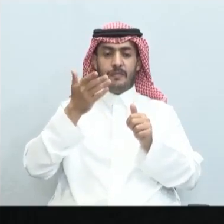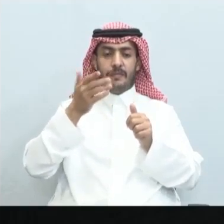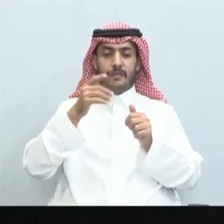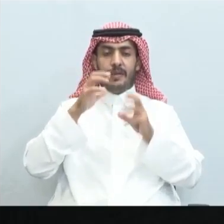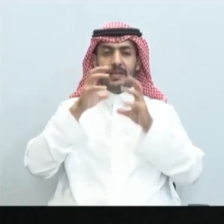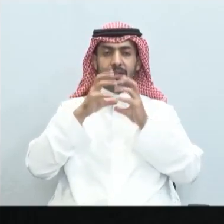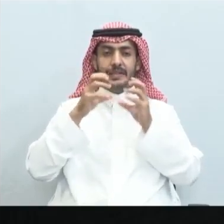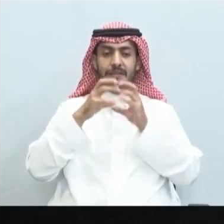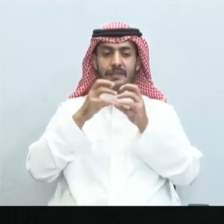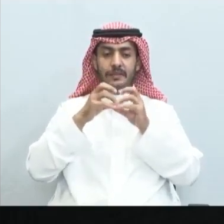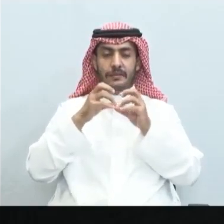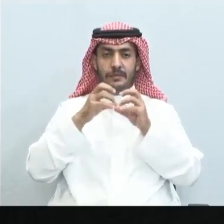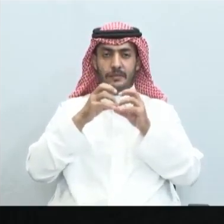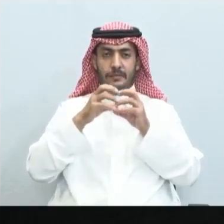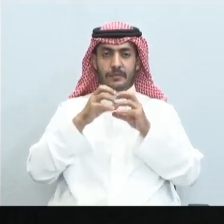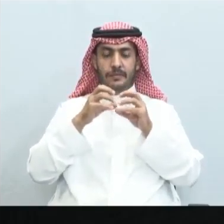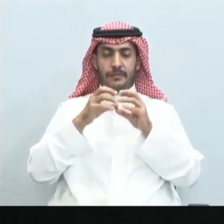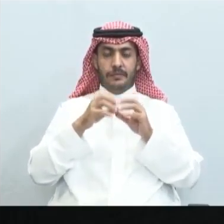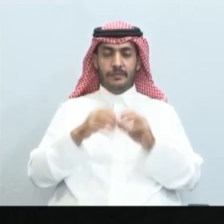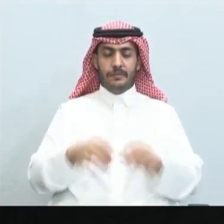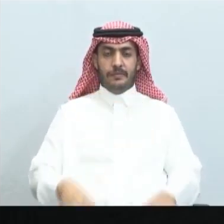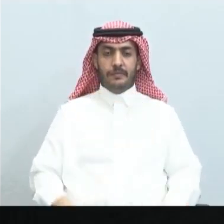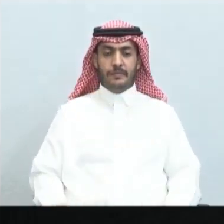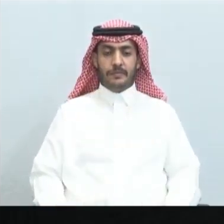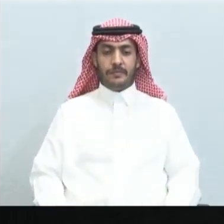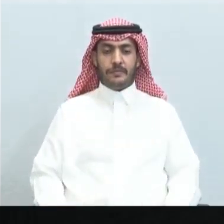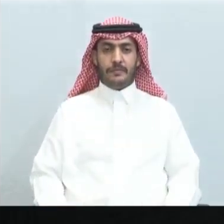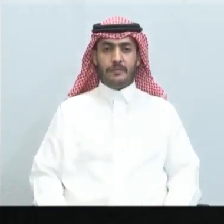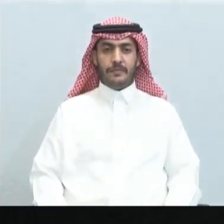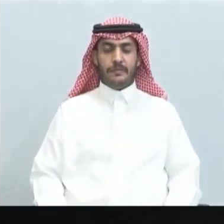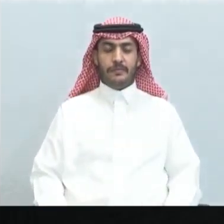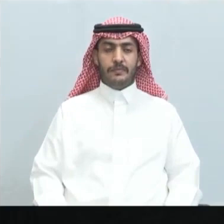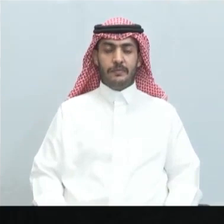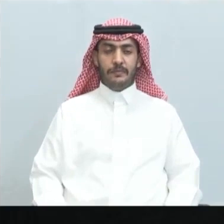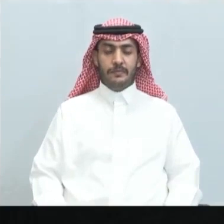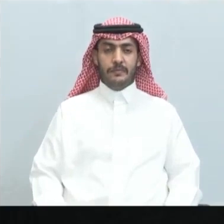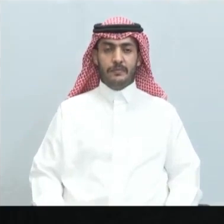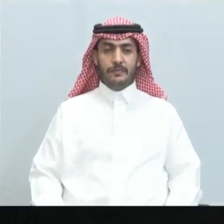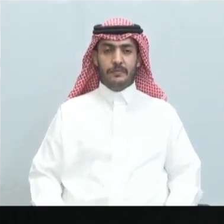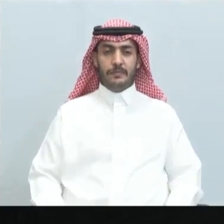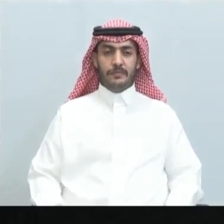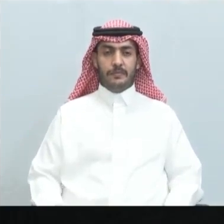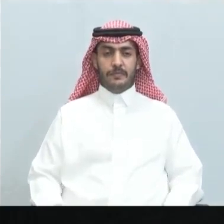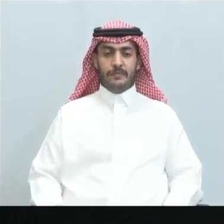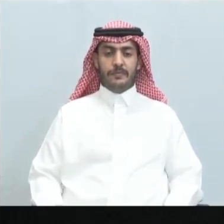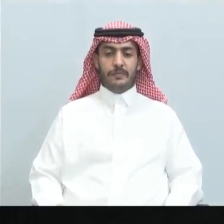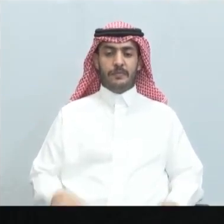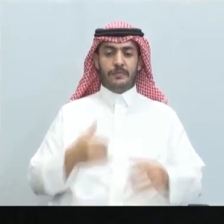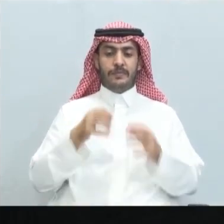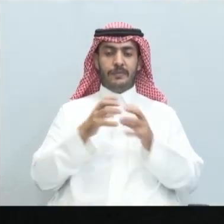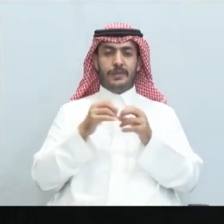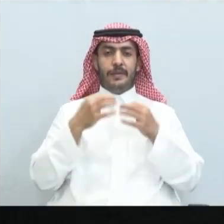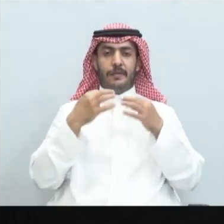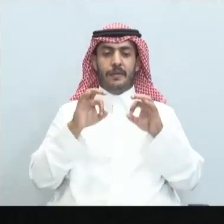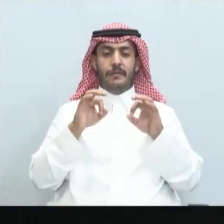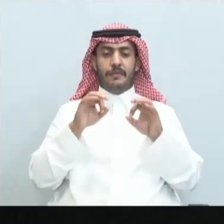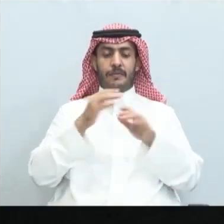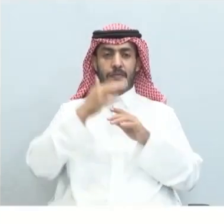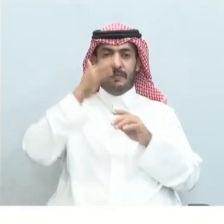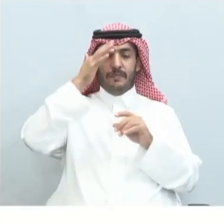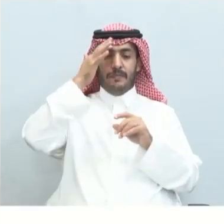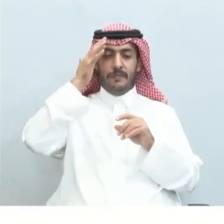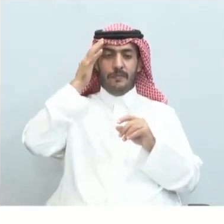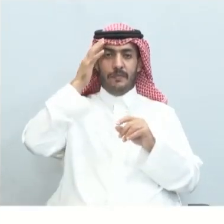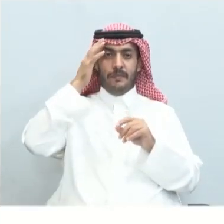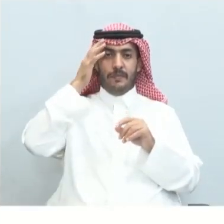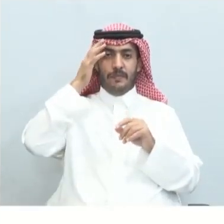احلل النتائج التي حصلت عليها ثم استنتج اذا كان